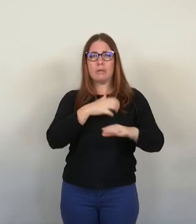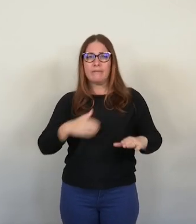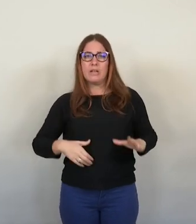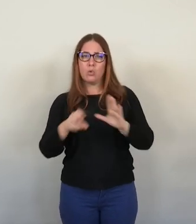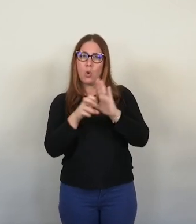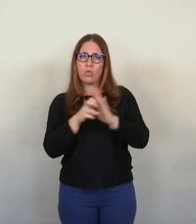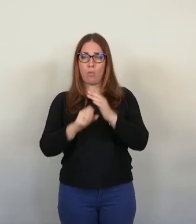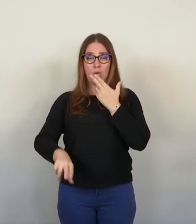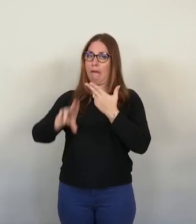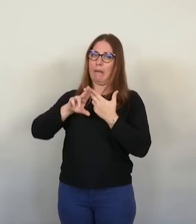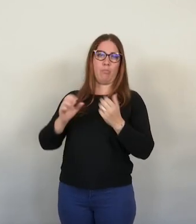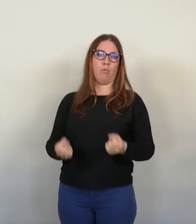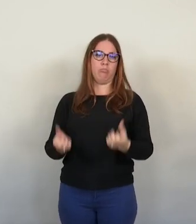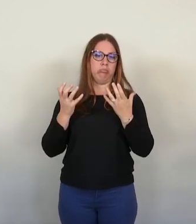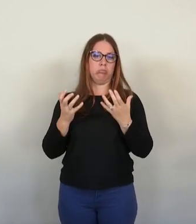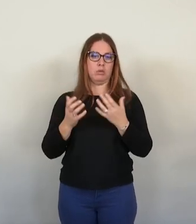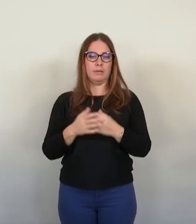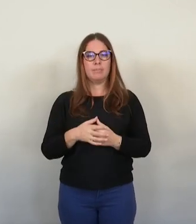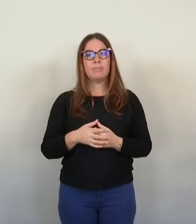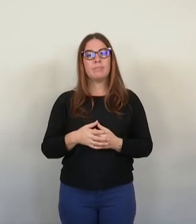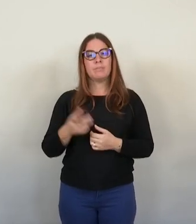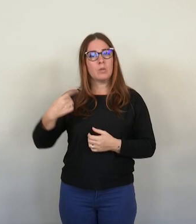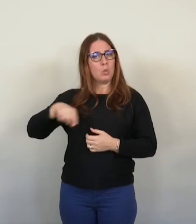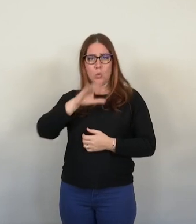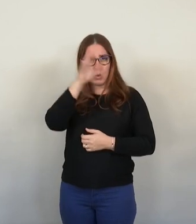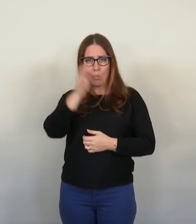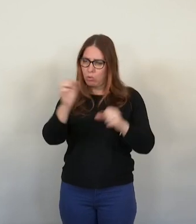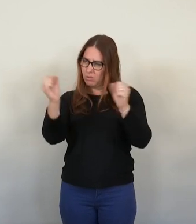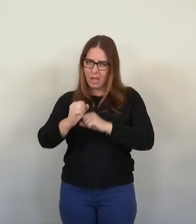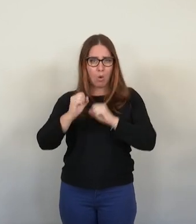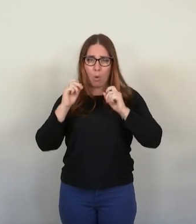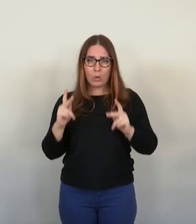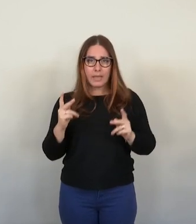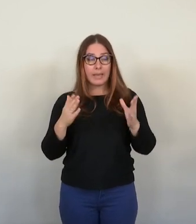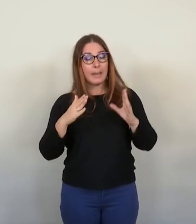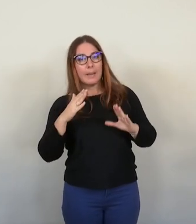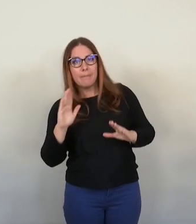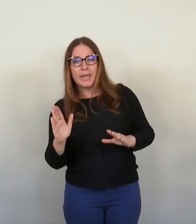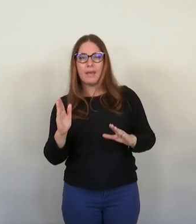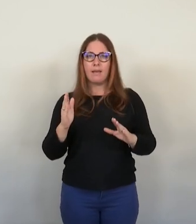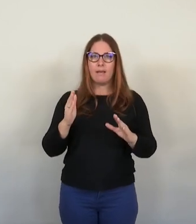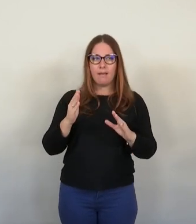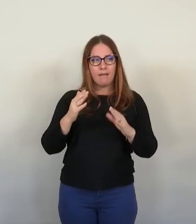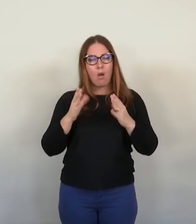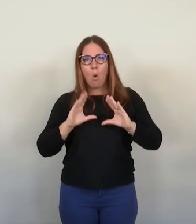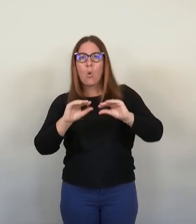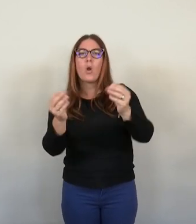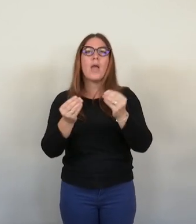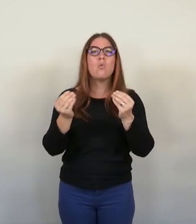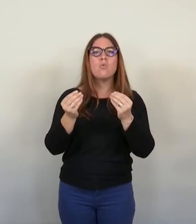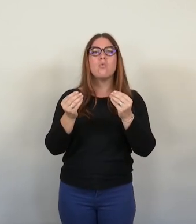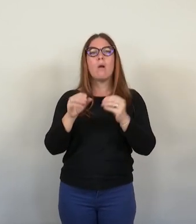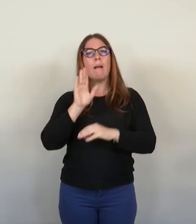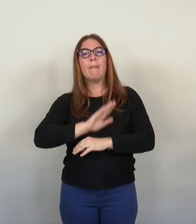réponse nous ne pouvons que vous donner raison à 100 % pour autant trouvons-nous des éléments concrets et tangibles de cette sécurité